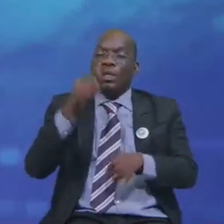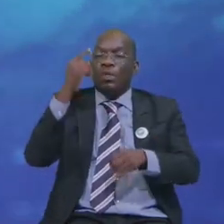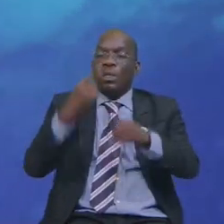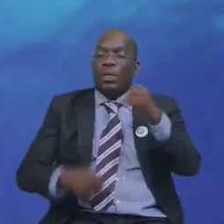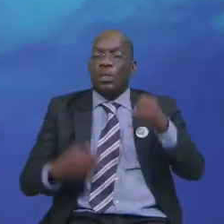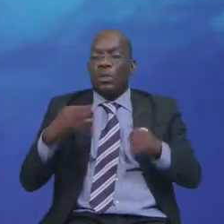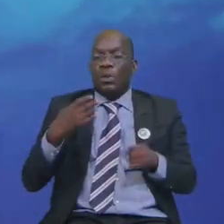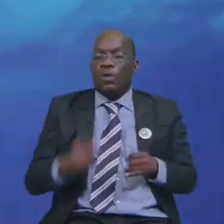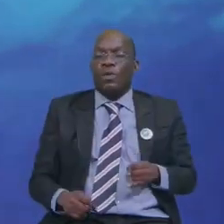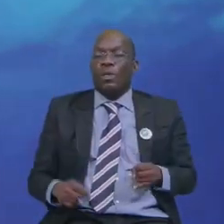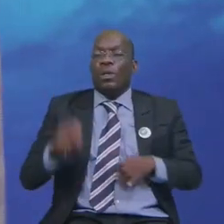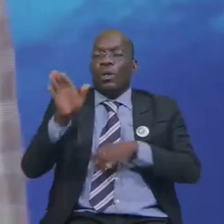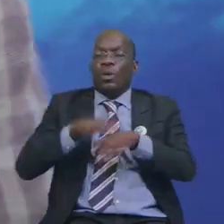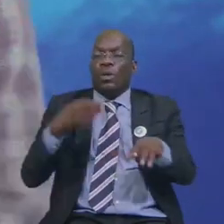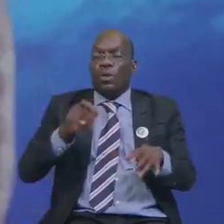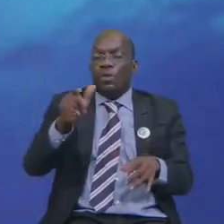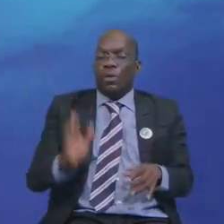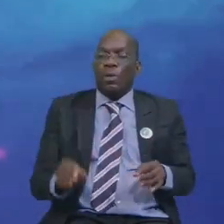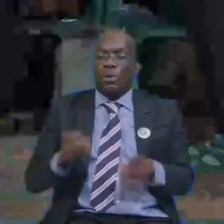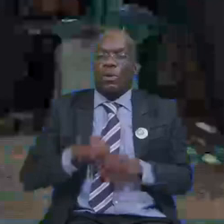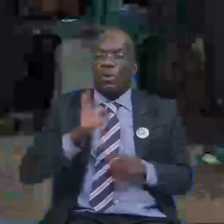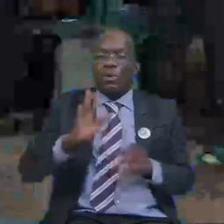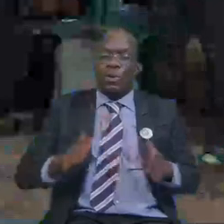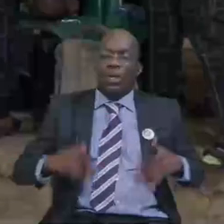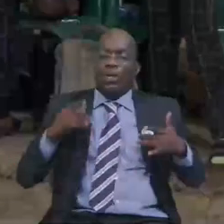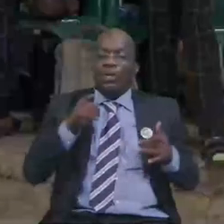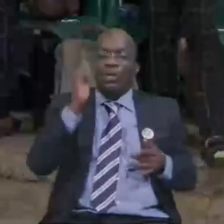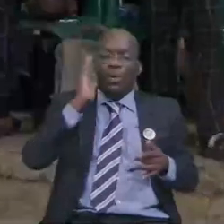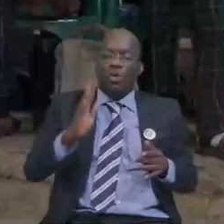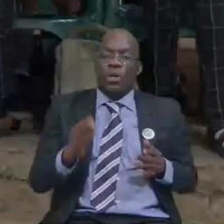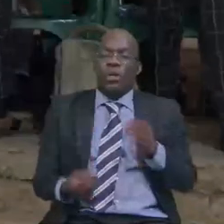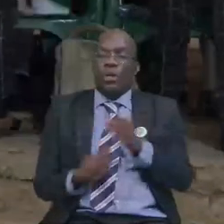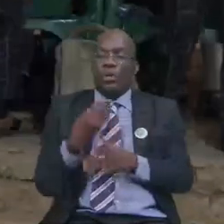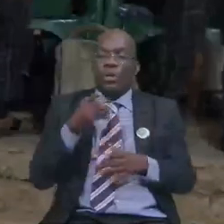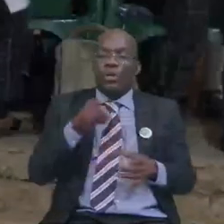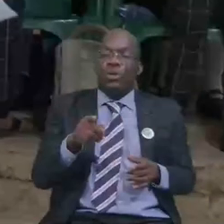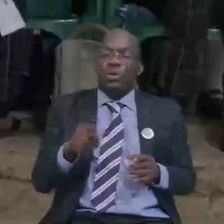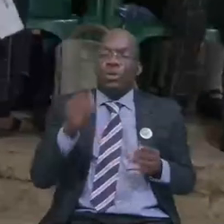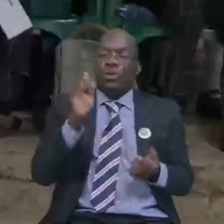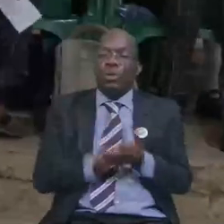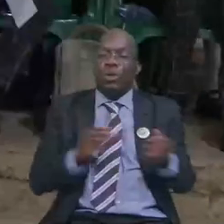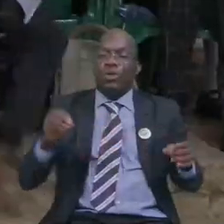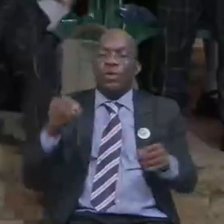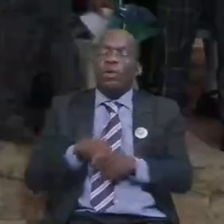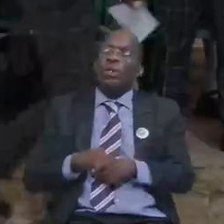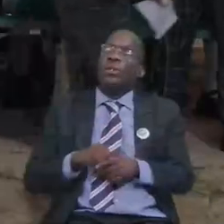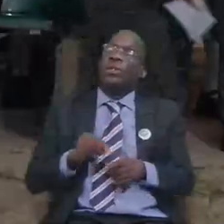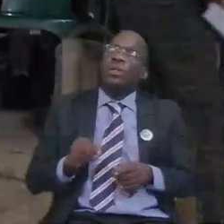de Dieu dans ta vie et tu crois en sa grandeur